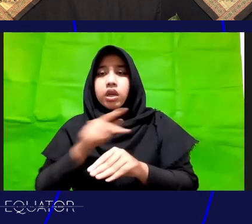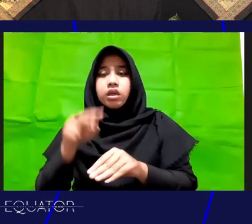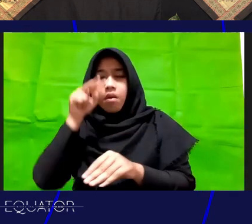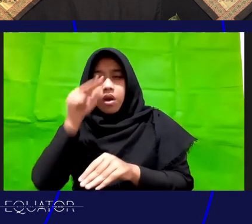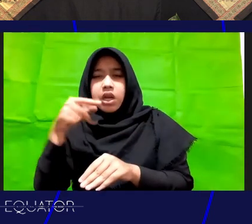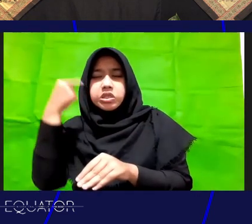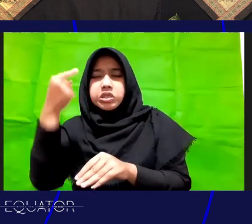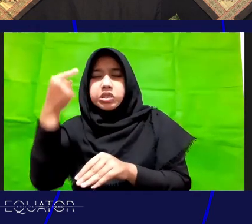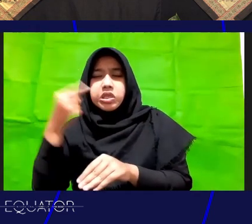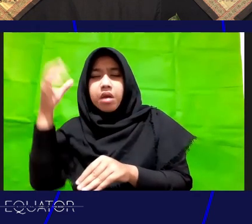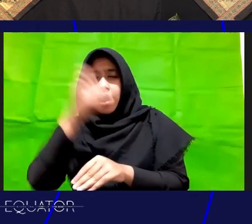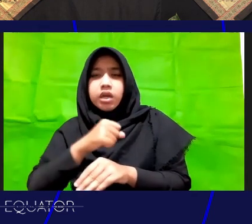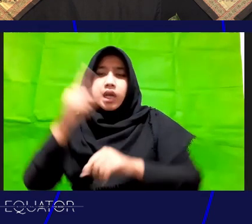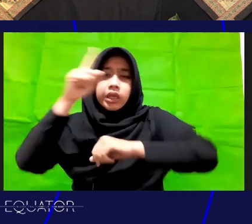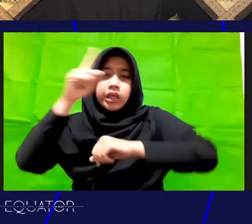TV.